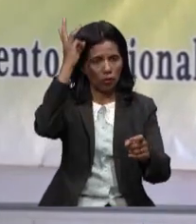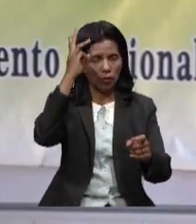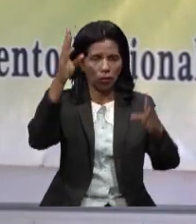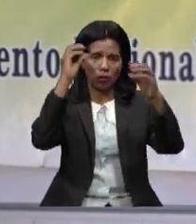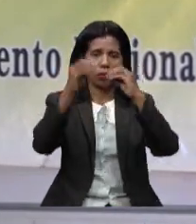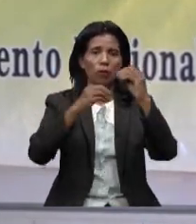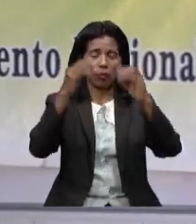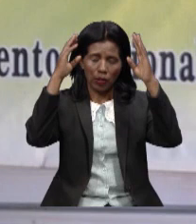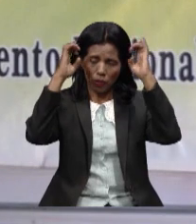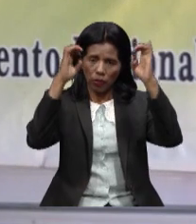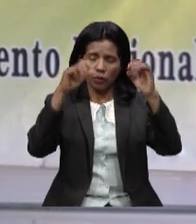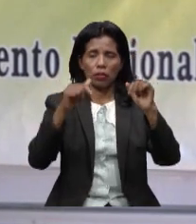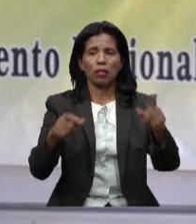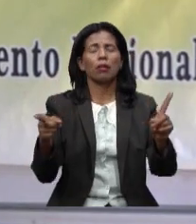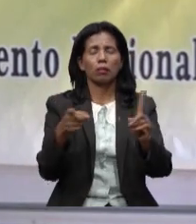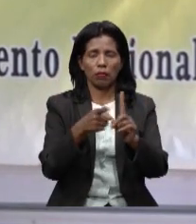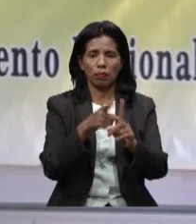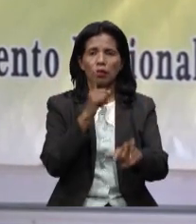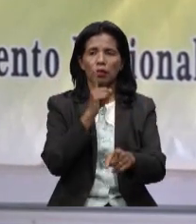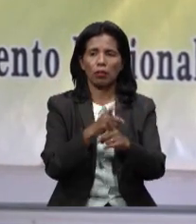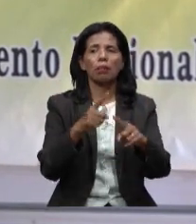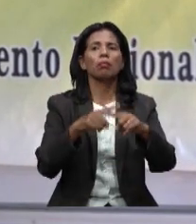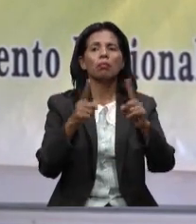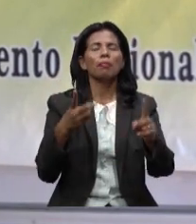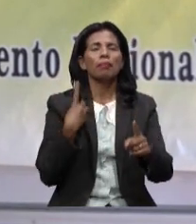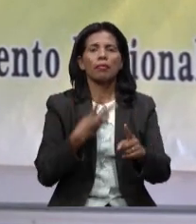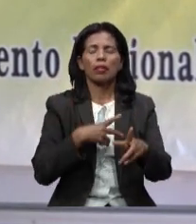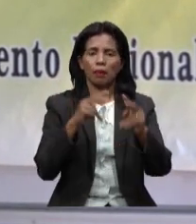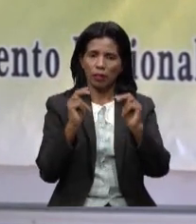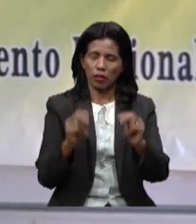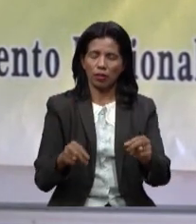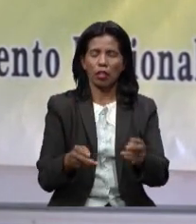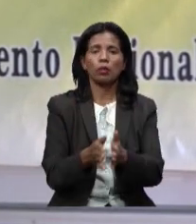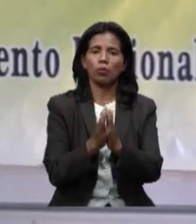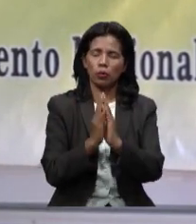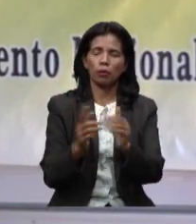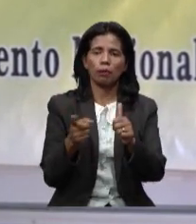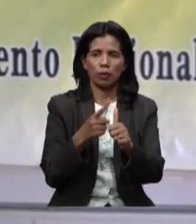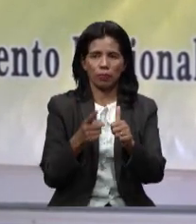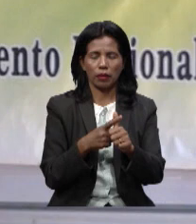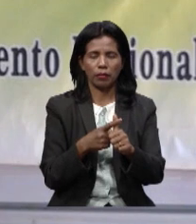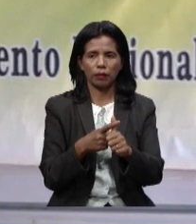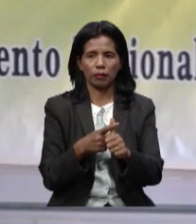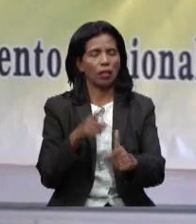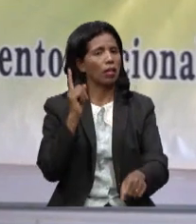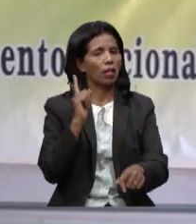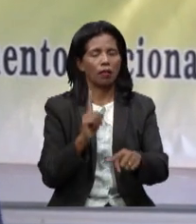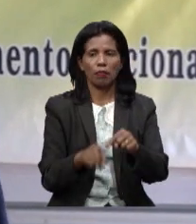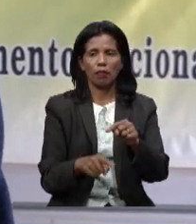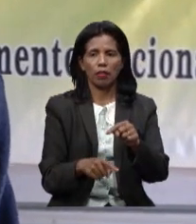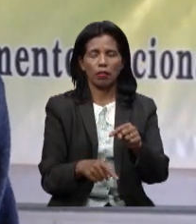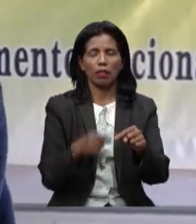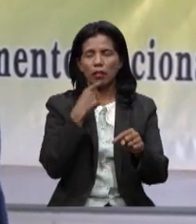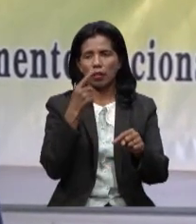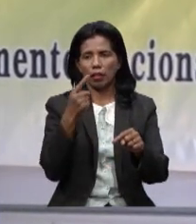edukasaun idane positif tebes. Mai be ita persija atu konfirma uluk. La bele dung